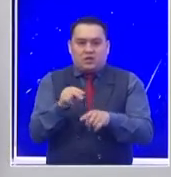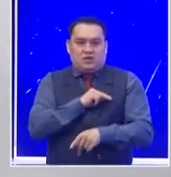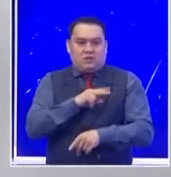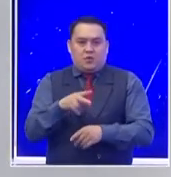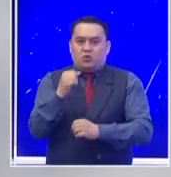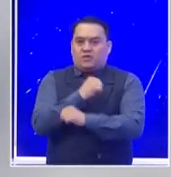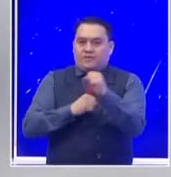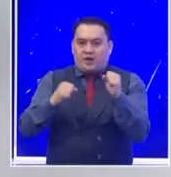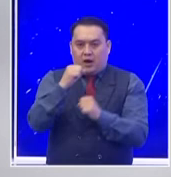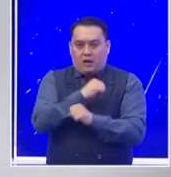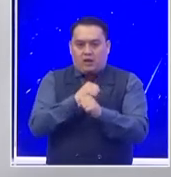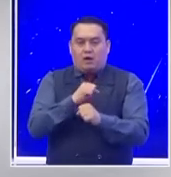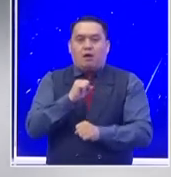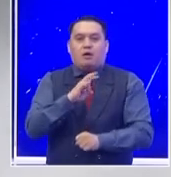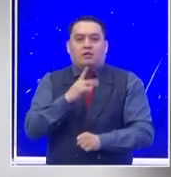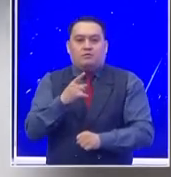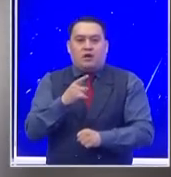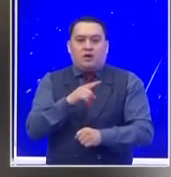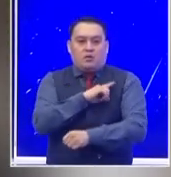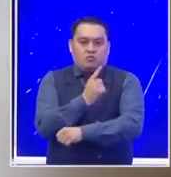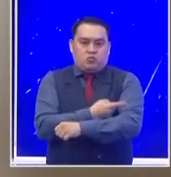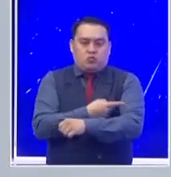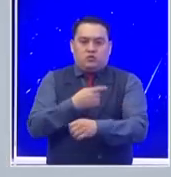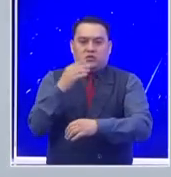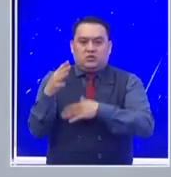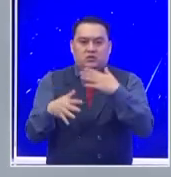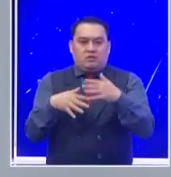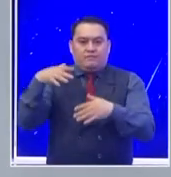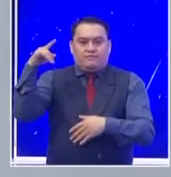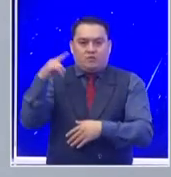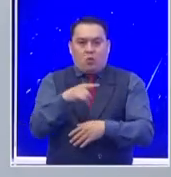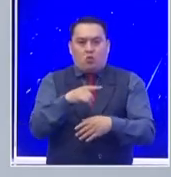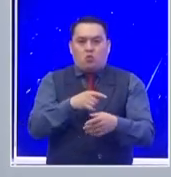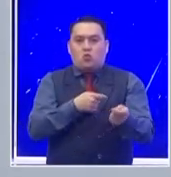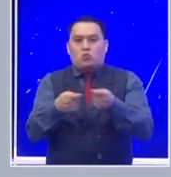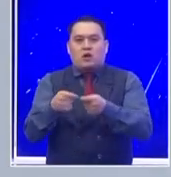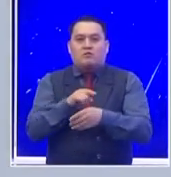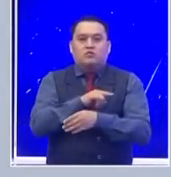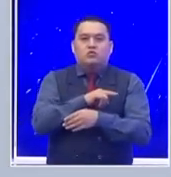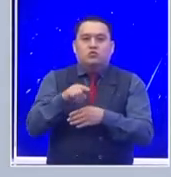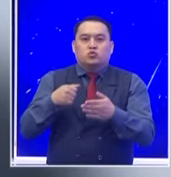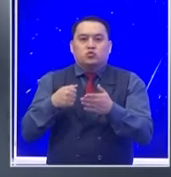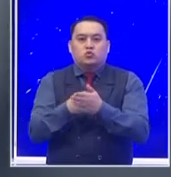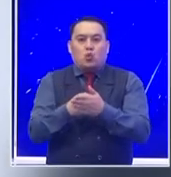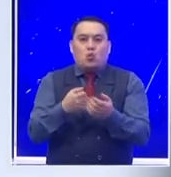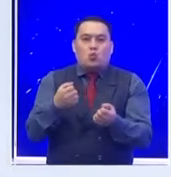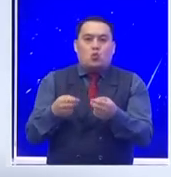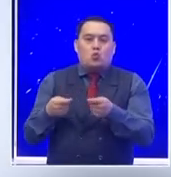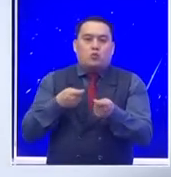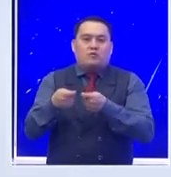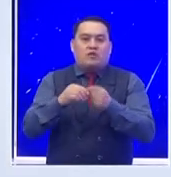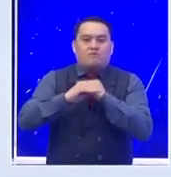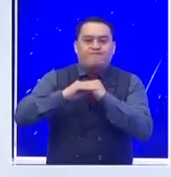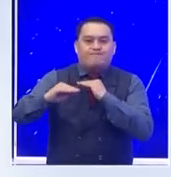двигателя ан-2 стал терять мощность чтобы не рухнуть на село командир воздушного судна до последнего ввел его в поле